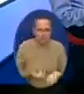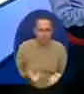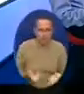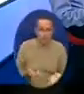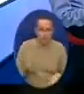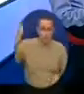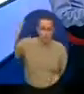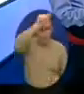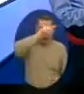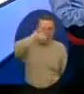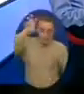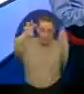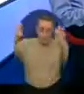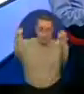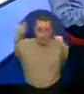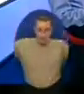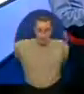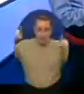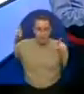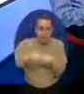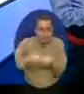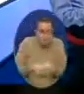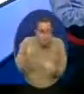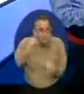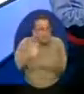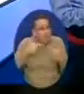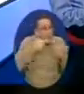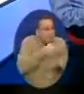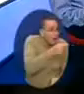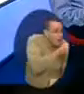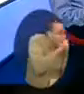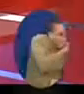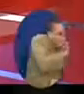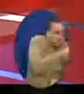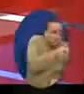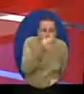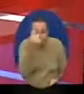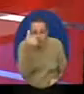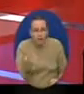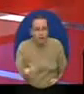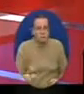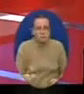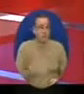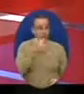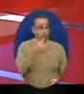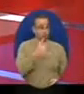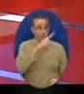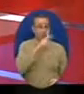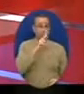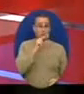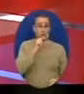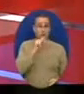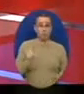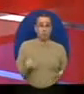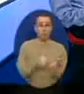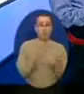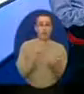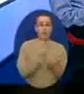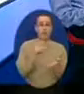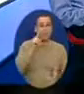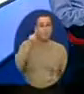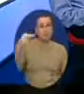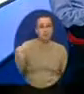שבורה והיא צריכה לריב על הגרוש הזה והשקל שם. אבל זה לחשוב, אתה אומר, מאותה נקודת מבט.